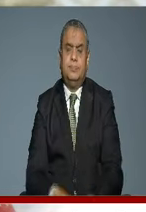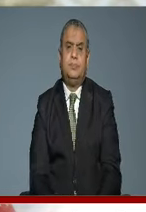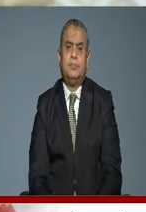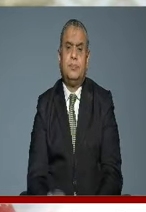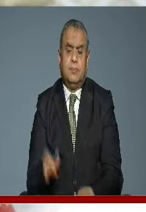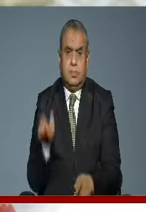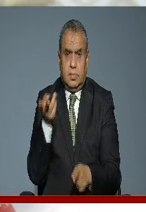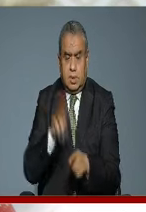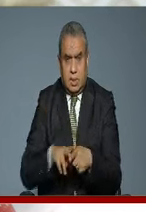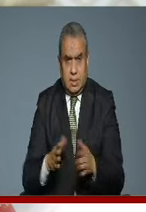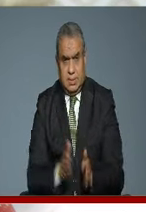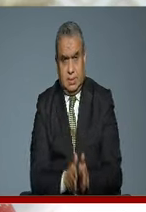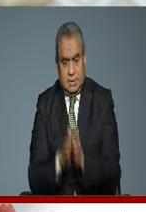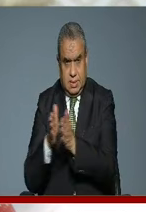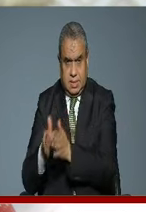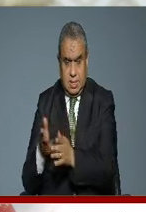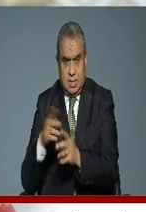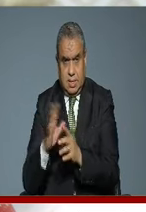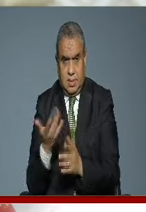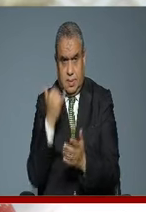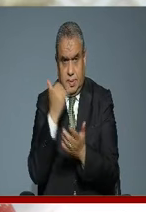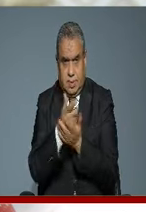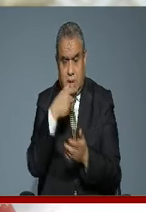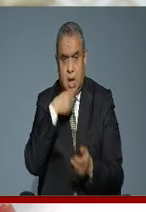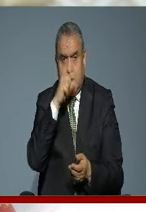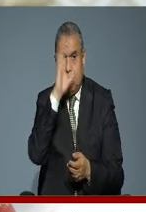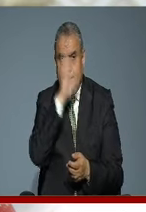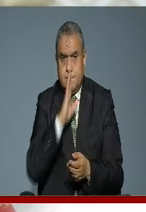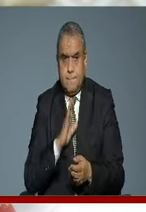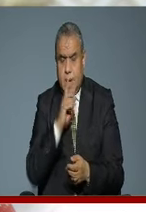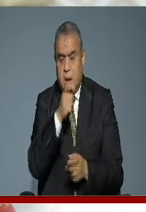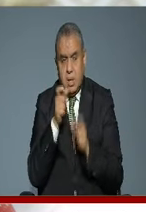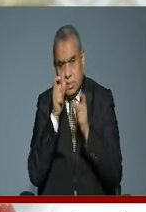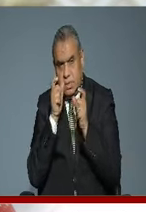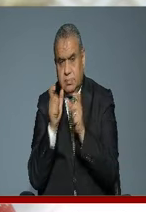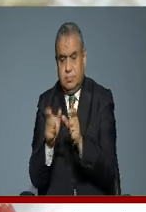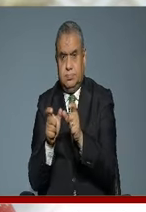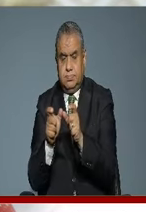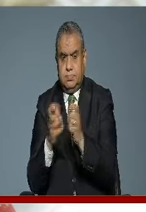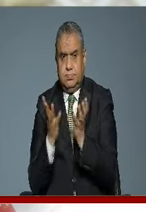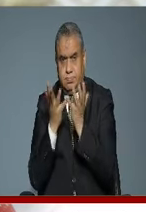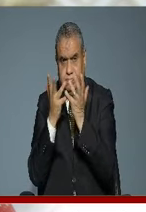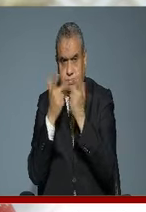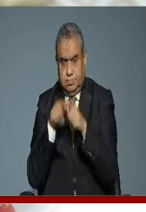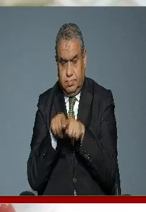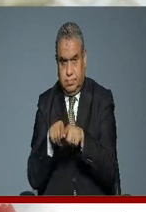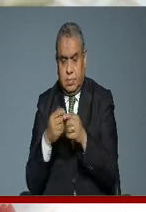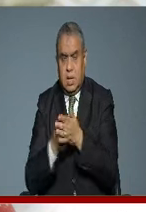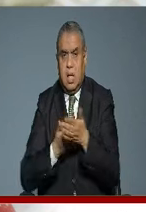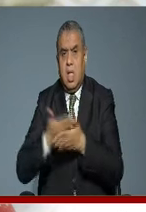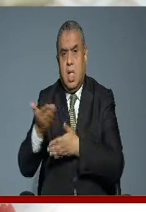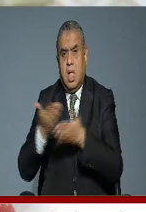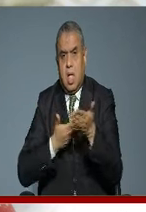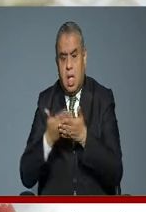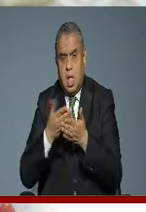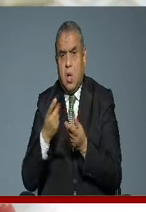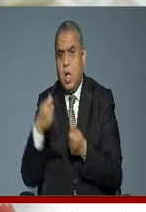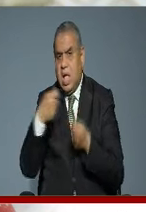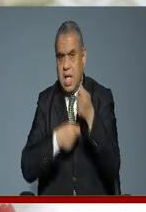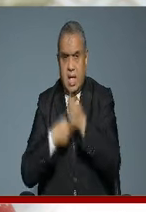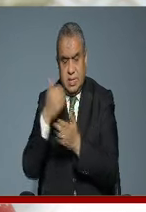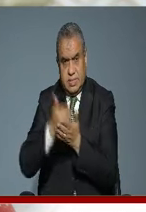وهناك أيضا اهتمام من جانب البرازيل لتعزيز العلاقات التجارية والاستثمارية